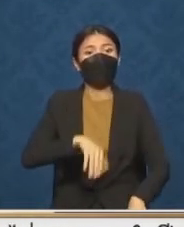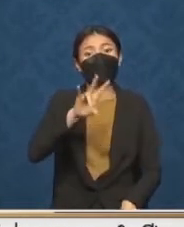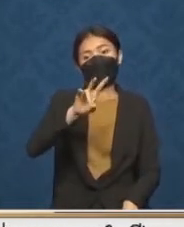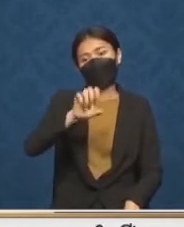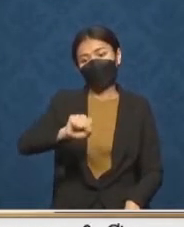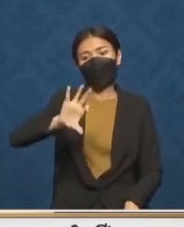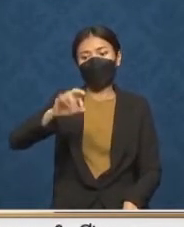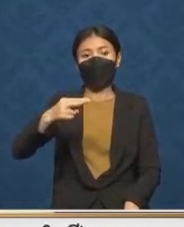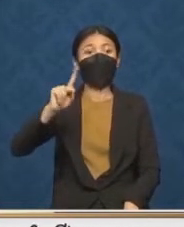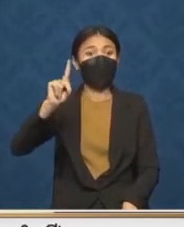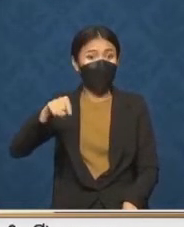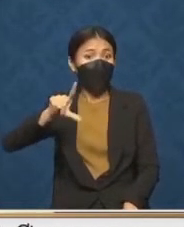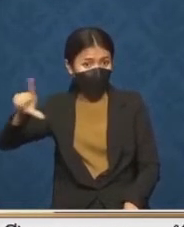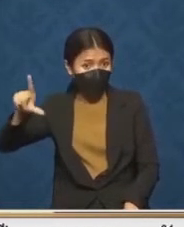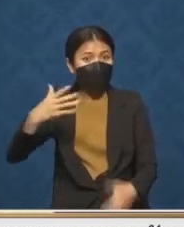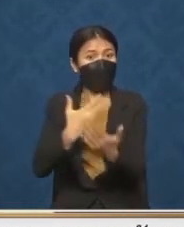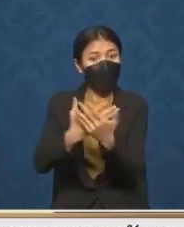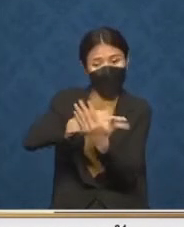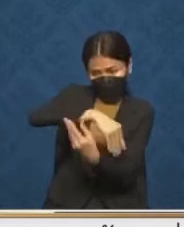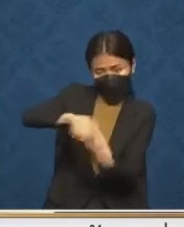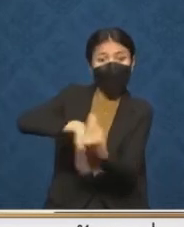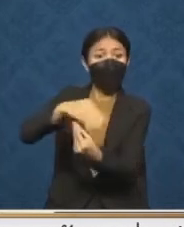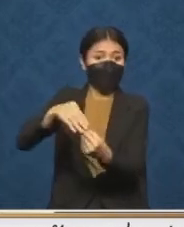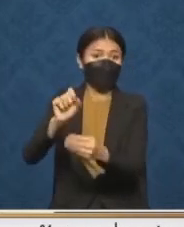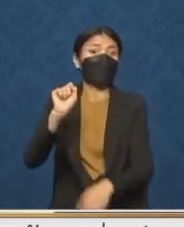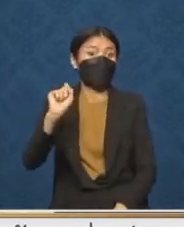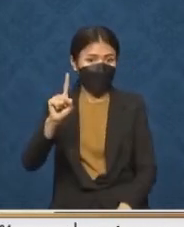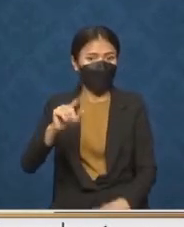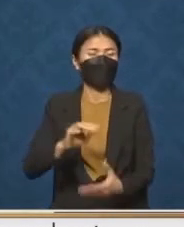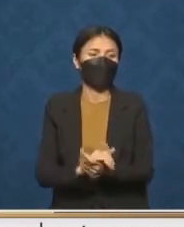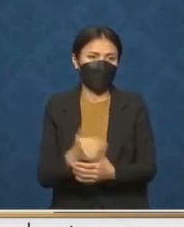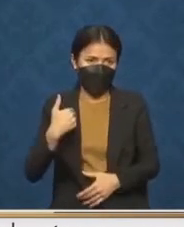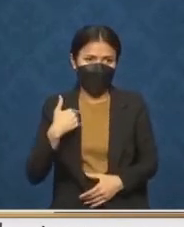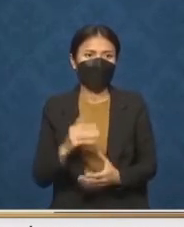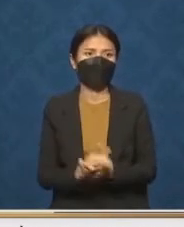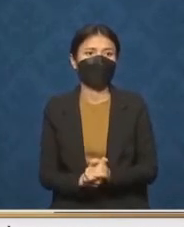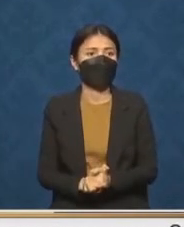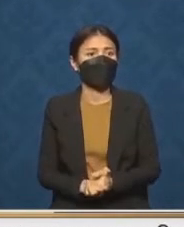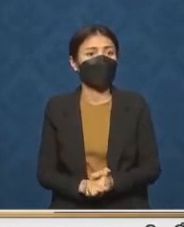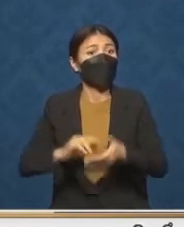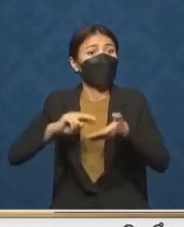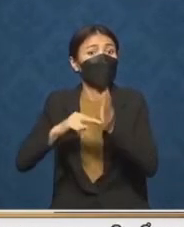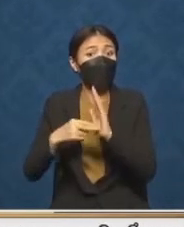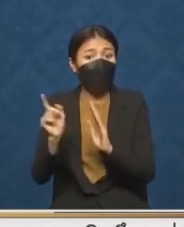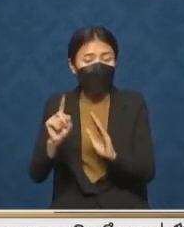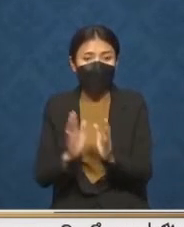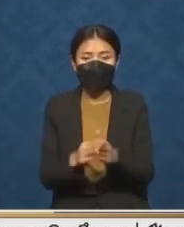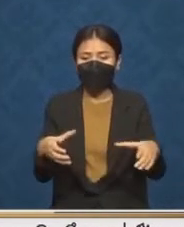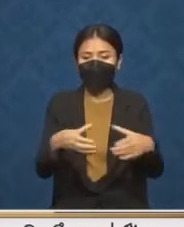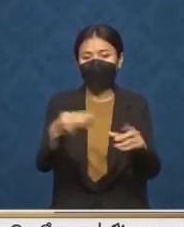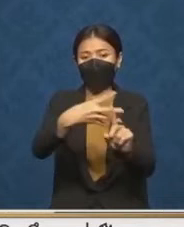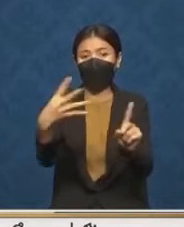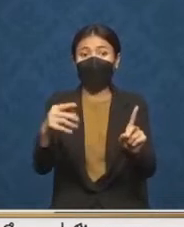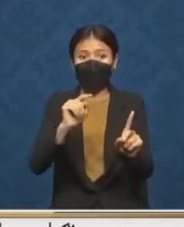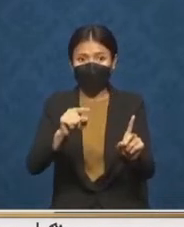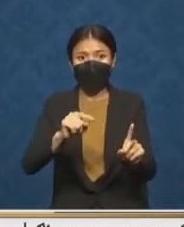าทตัวเลขมูลค่าเศรษฐกิจนี้อาจสะท้อนได้ว่าภาพลักษณ์ที่เป็นมิตรต่อความหลากหลายทางเพศของไทยสร้าง